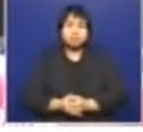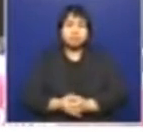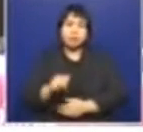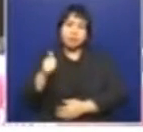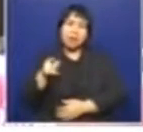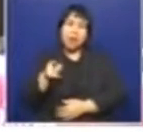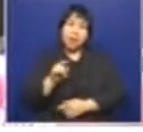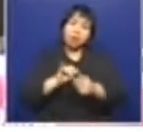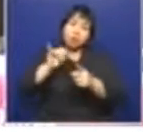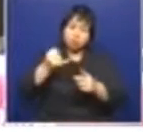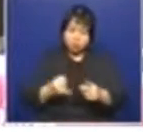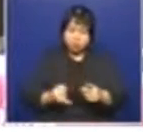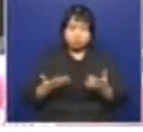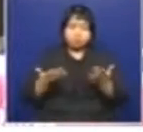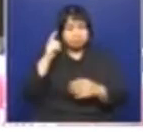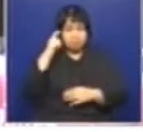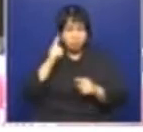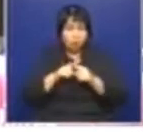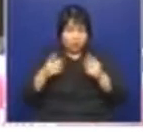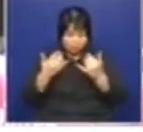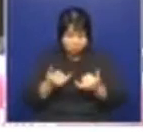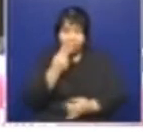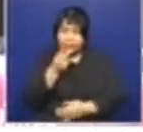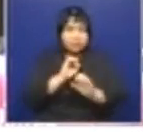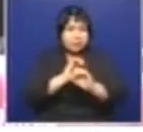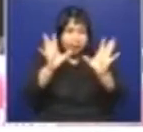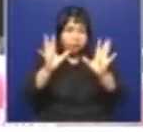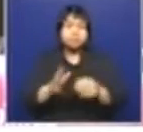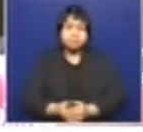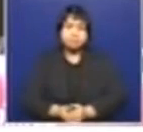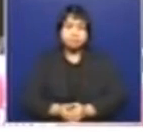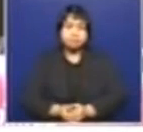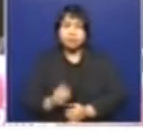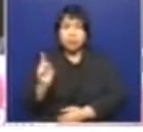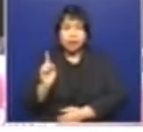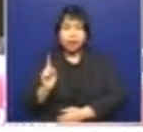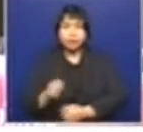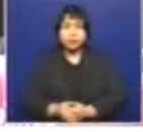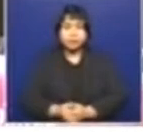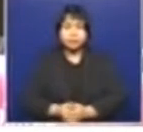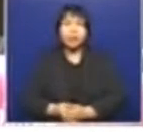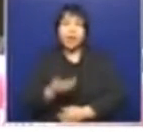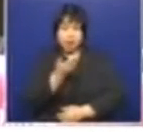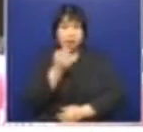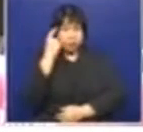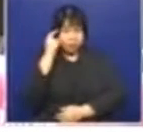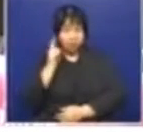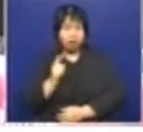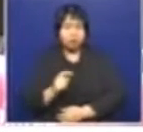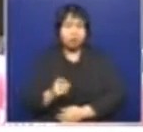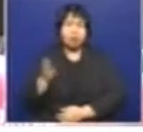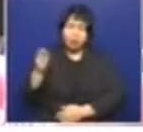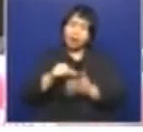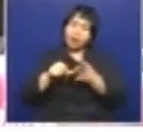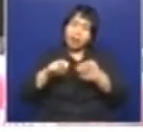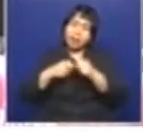านอาจจะถูกผมอาจจะผิดแต่ไม่รู้วันนี้มันมีใบเสร็จแล้วยังไงครับท่านคิดว่าวันนั้นท่านแก้เศรษ